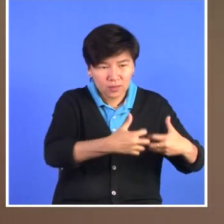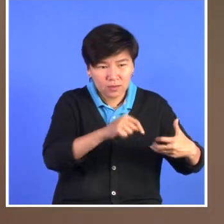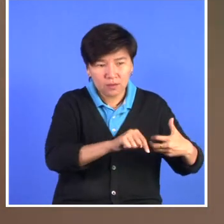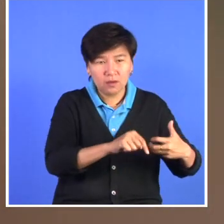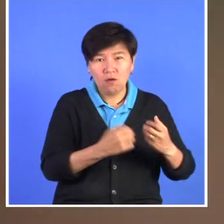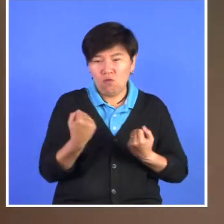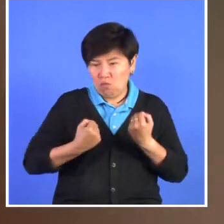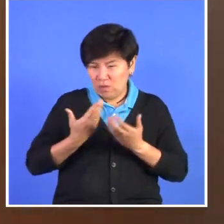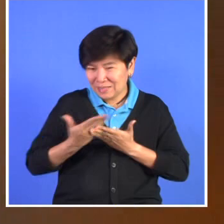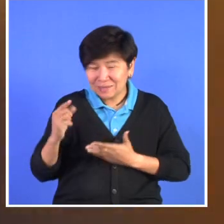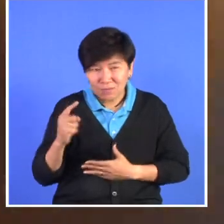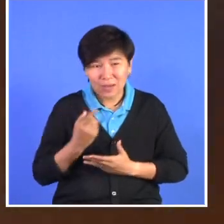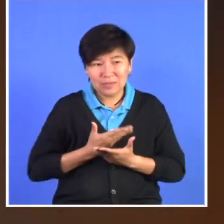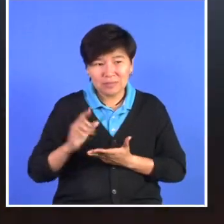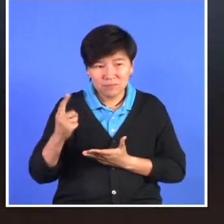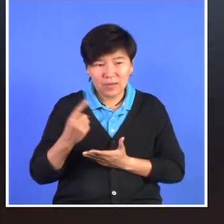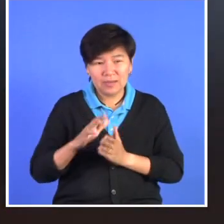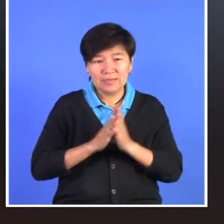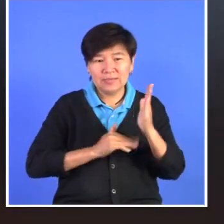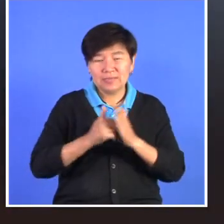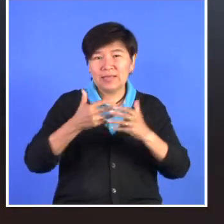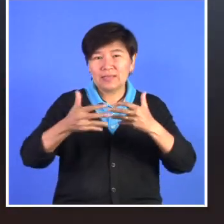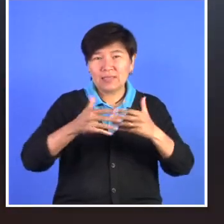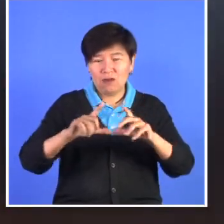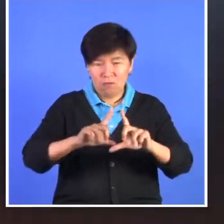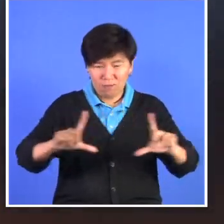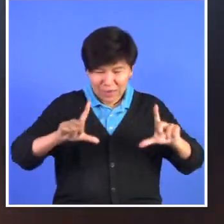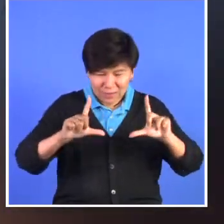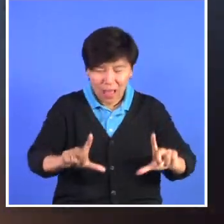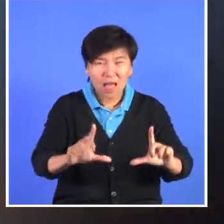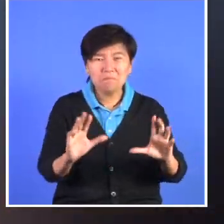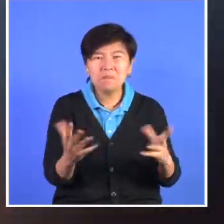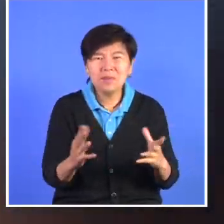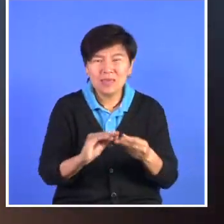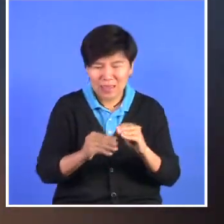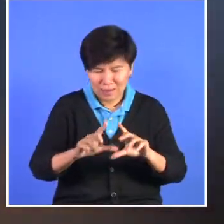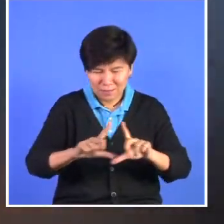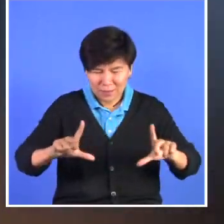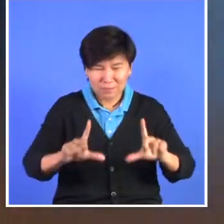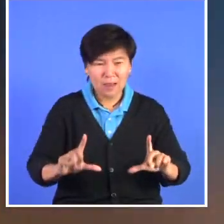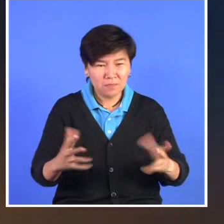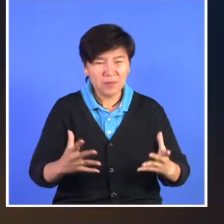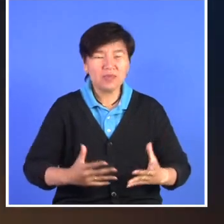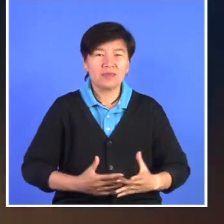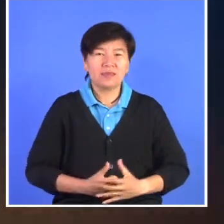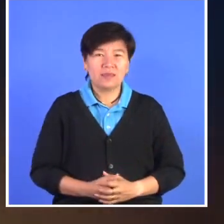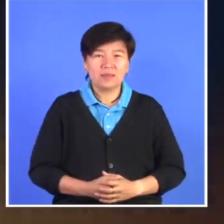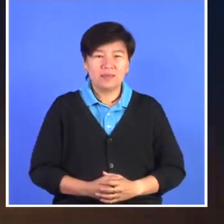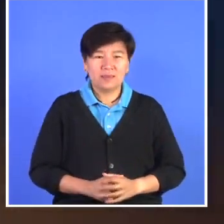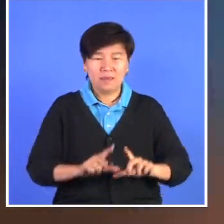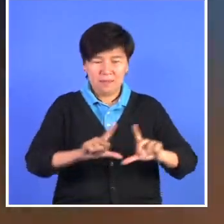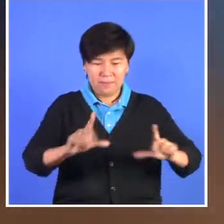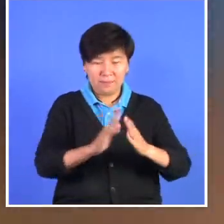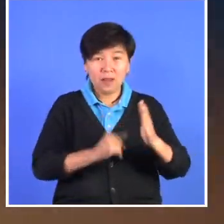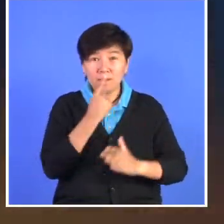ใหม่เป็นรถกระบะสีเท้ามันยังไม่ติดแผ่นป้ายทะเบียนอ่ะอป้ายแดงมีมั้ยไม่มีป้ายแดงไม่มีป้าย